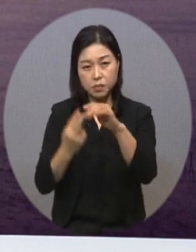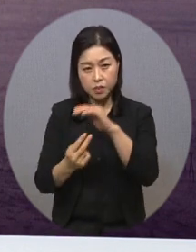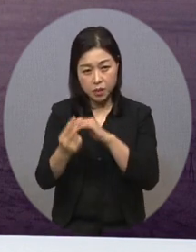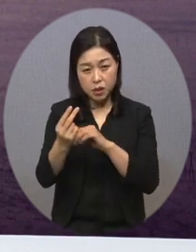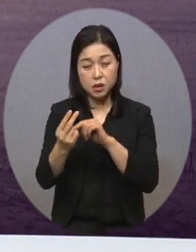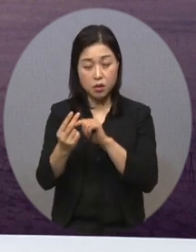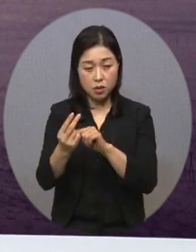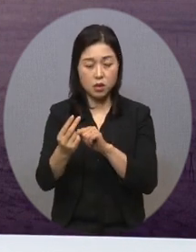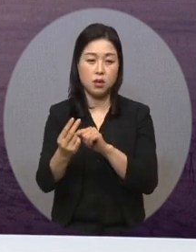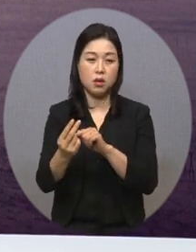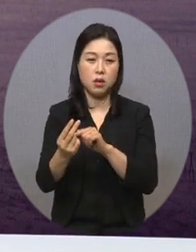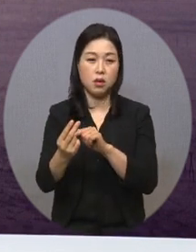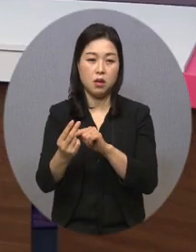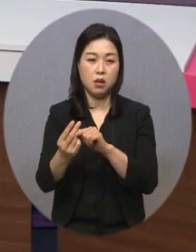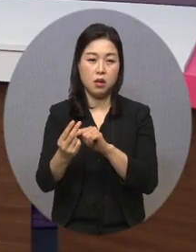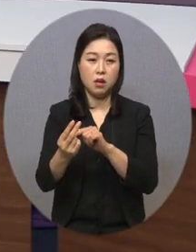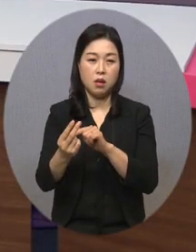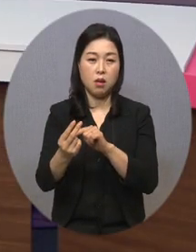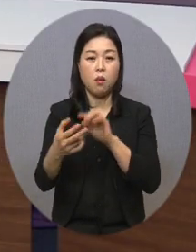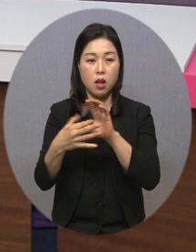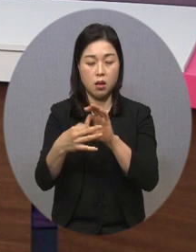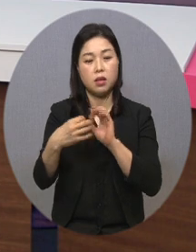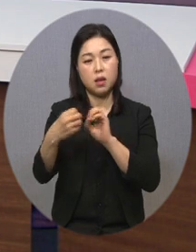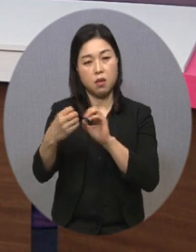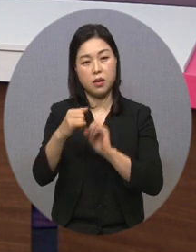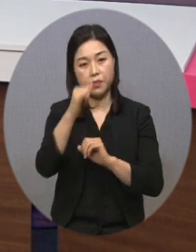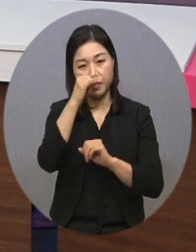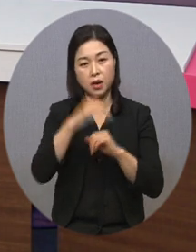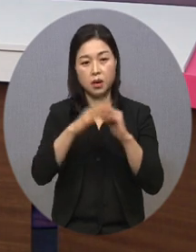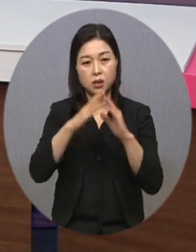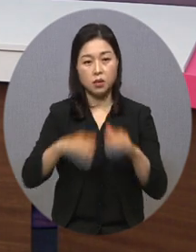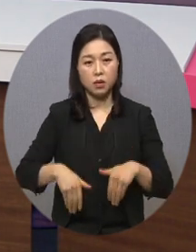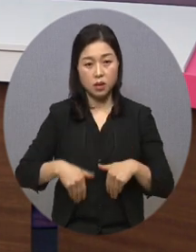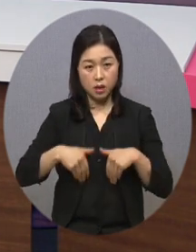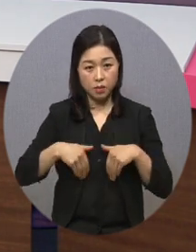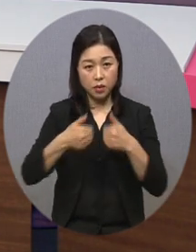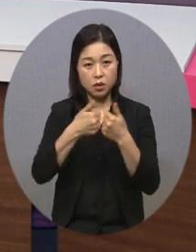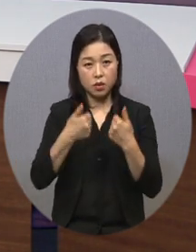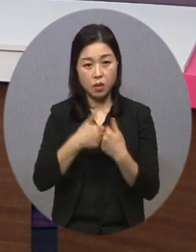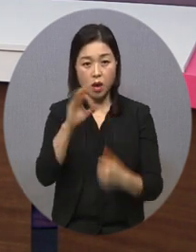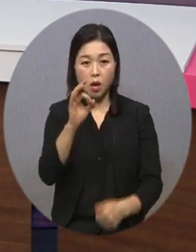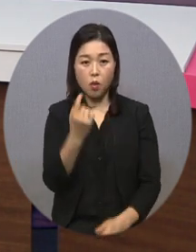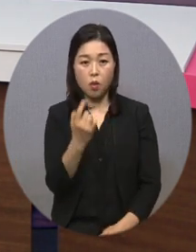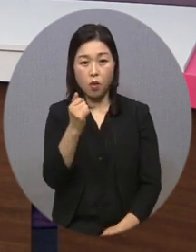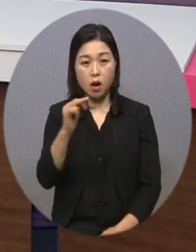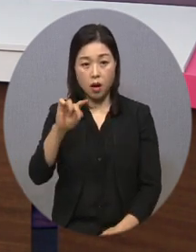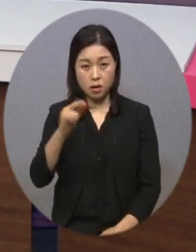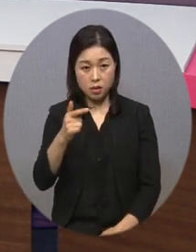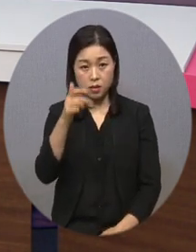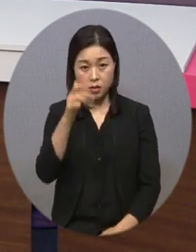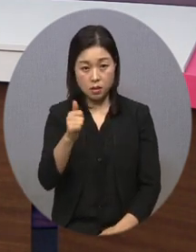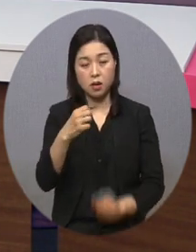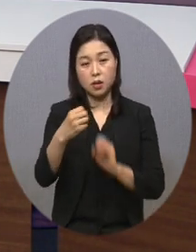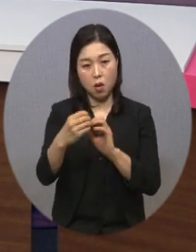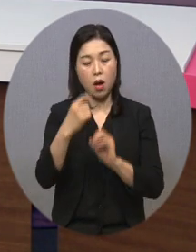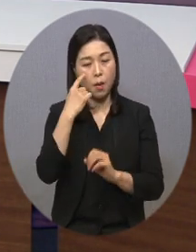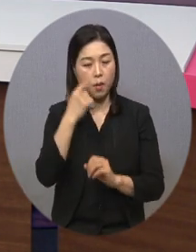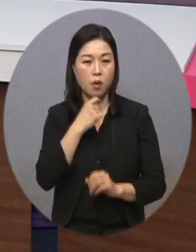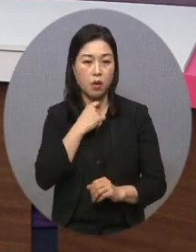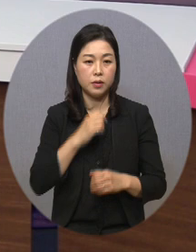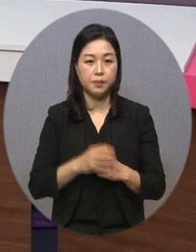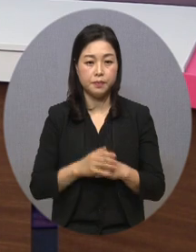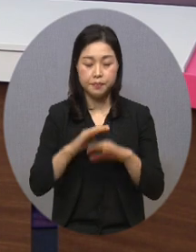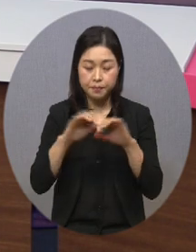알아보는 대담을 진행합니다. 전라남도 의회 오학은 도의원과 함께 이야기 나눠보도록 하겠습니다.